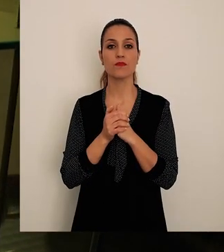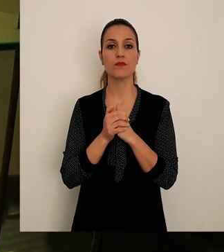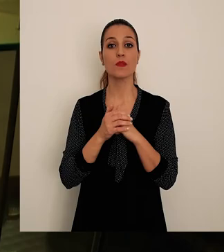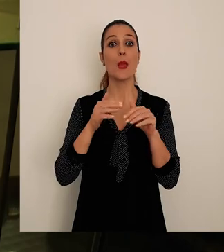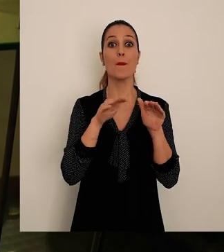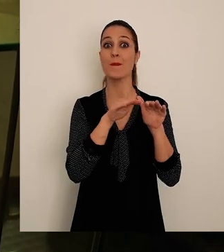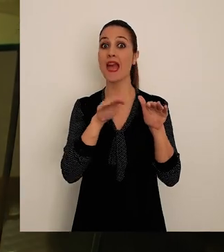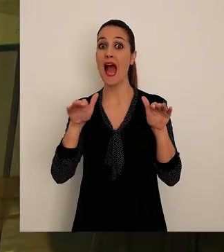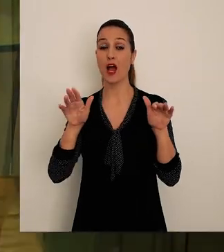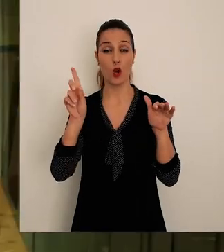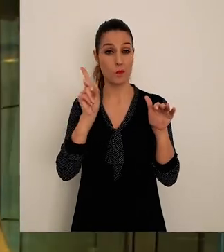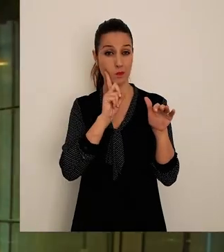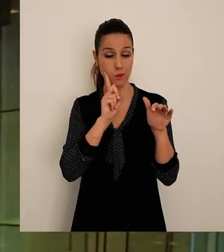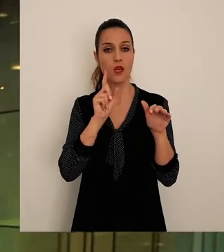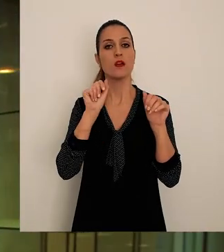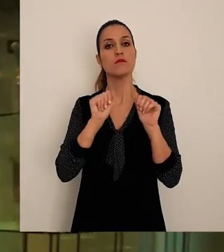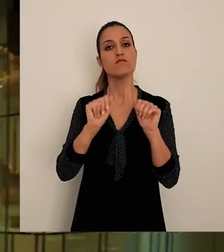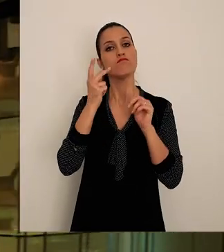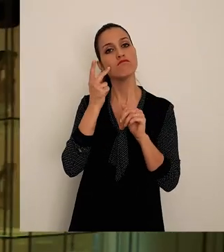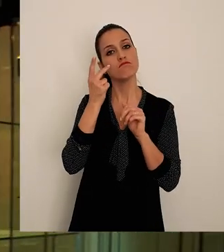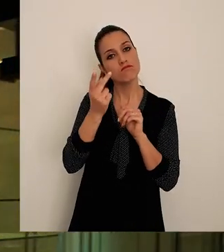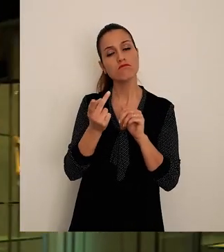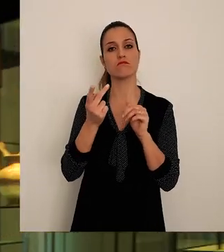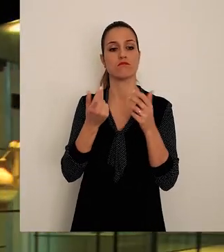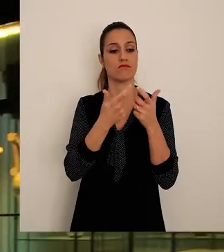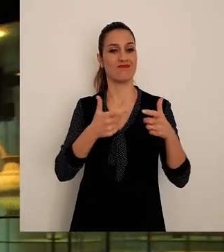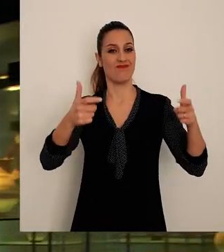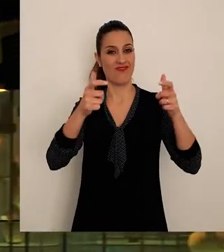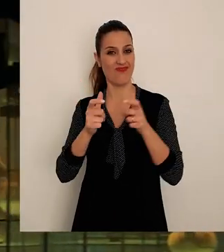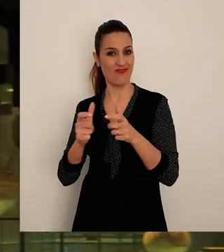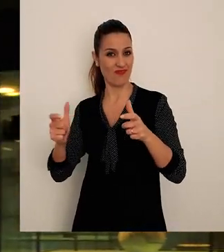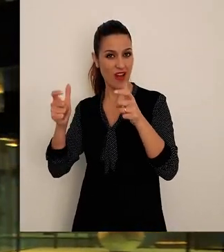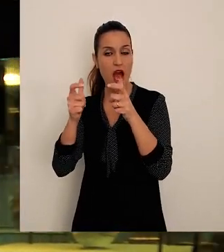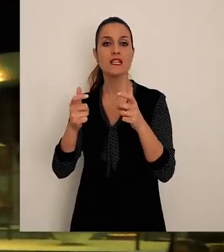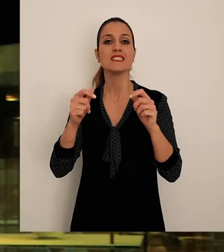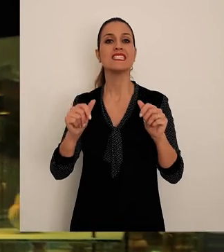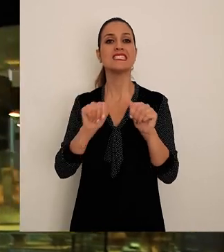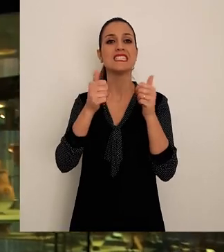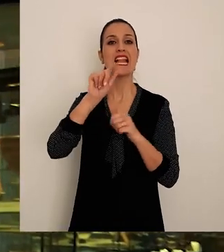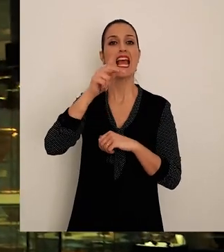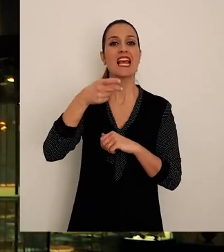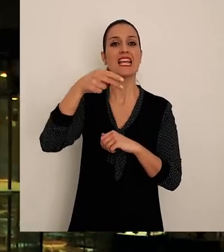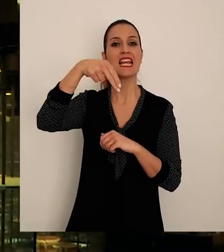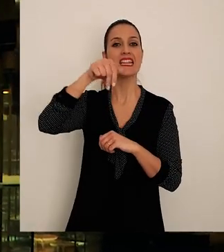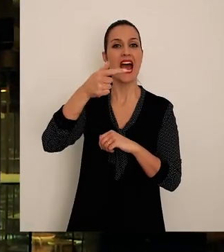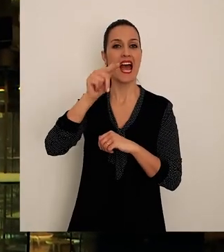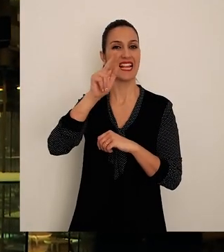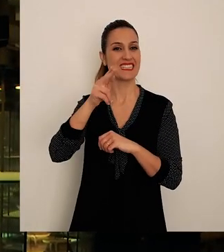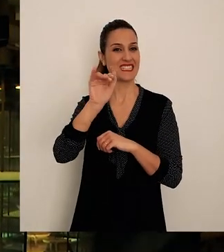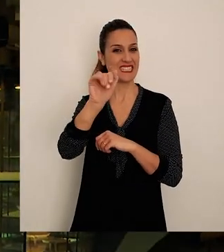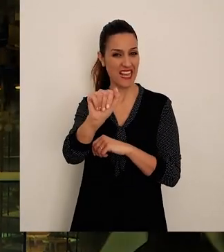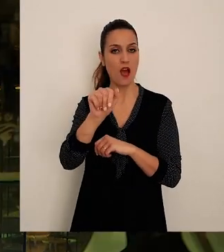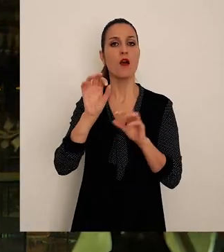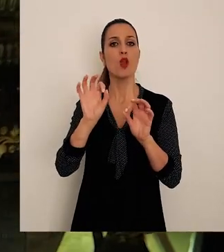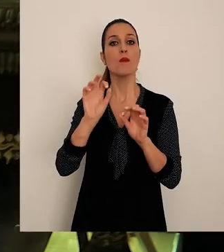Sullo stesso piano si possono ammirare le interessantissime ceramiche del cosiddetto stile Gnazia, la terza regione delle